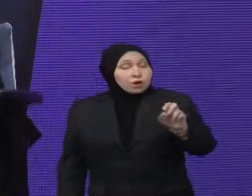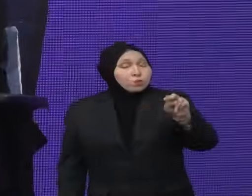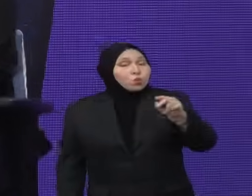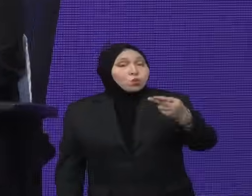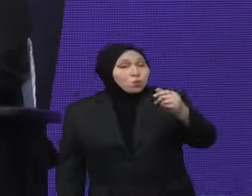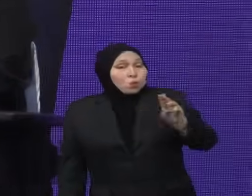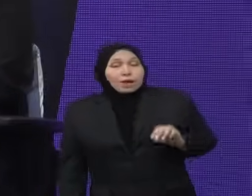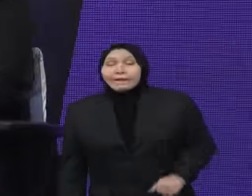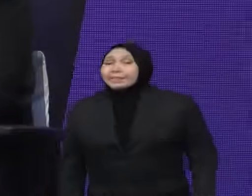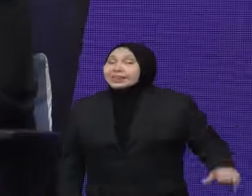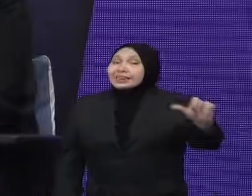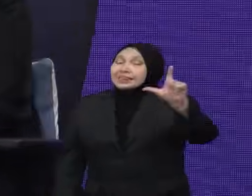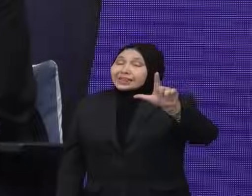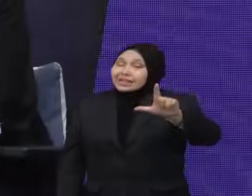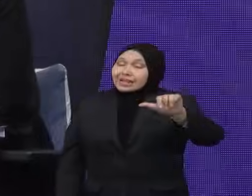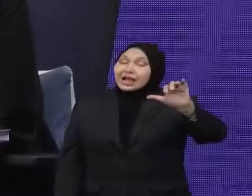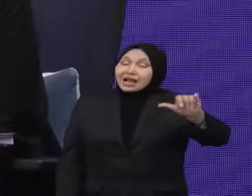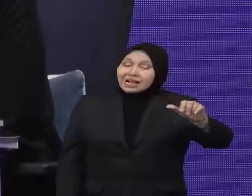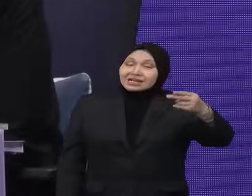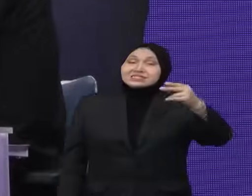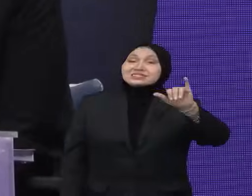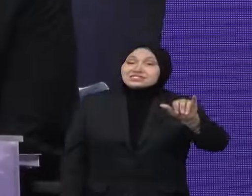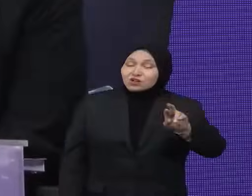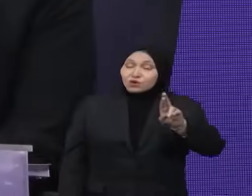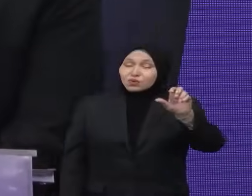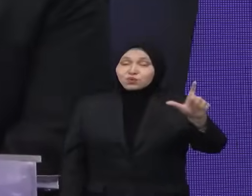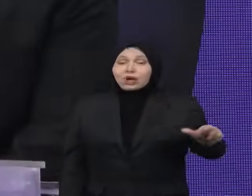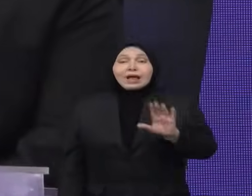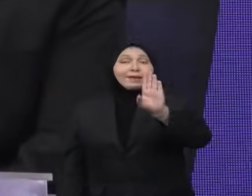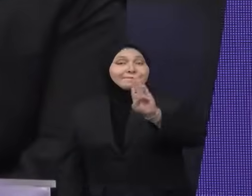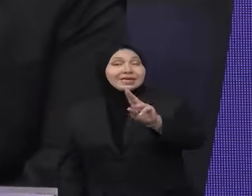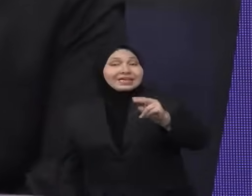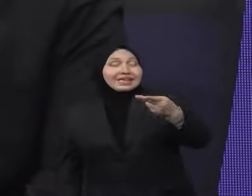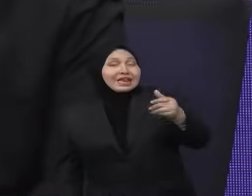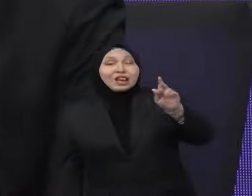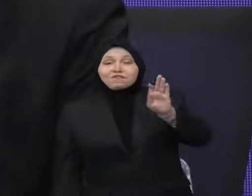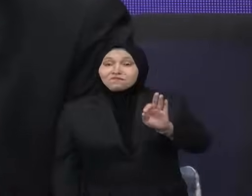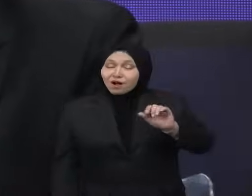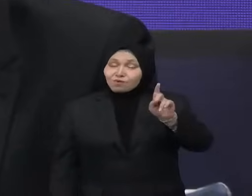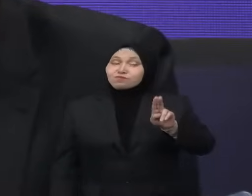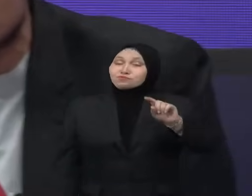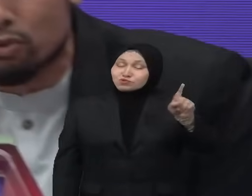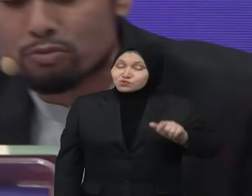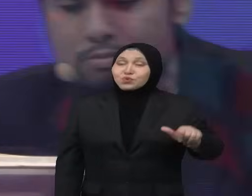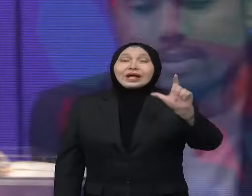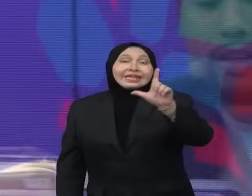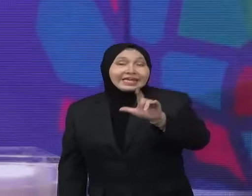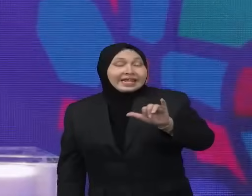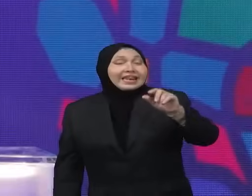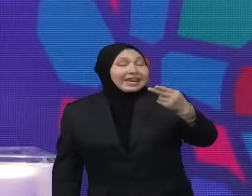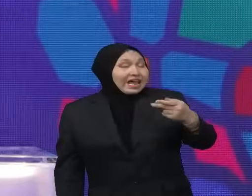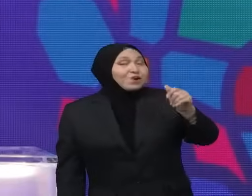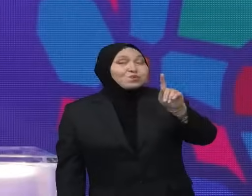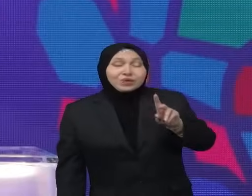ونفهمه به الأجر به الفوز إذا كنا